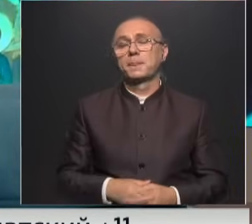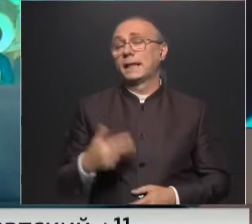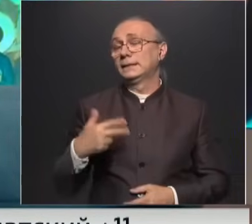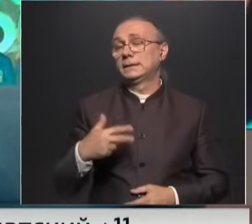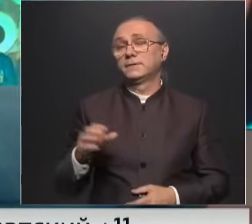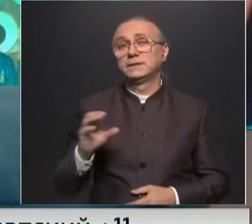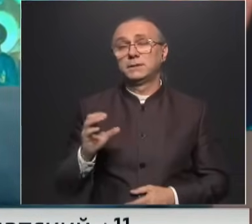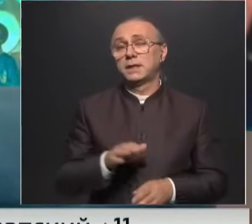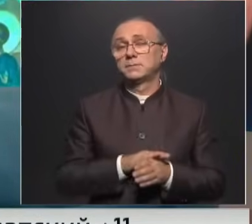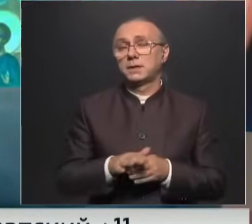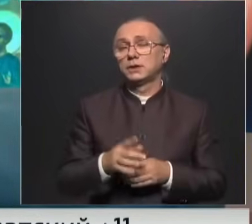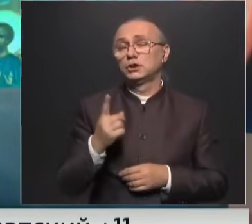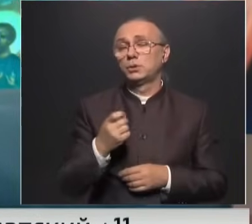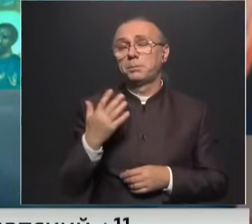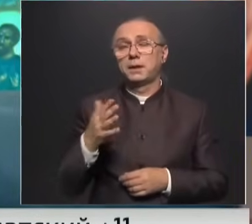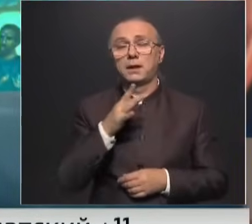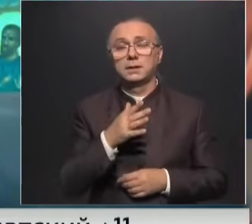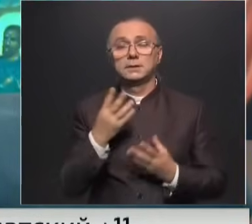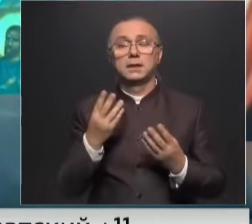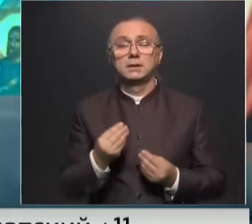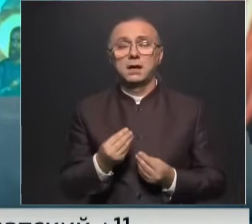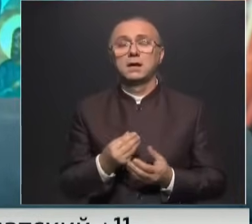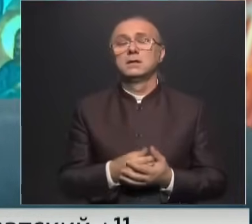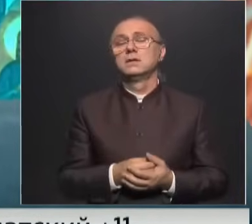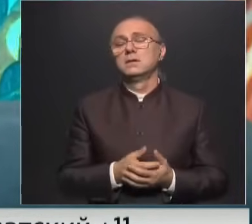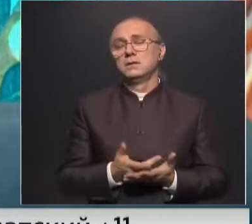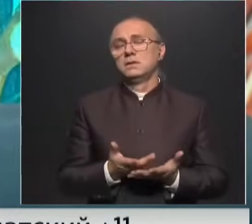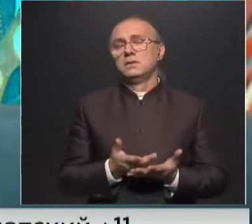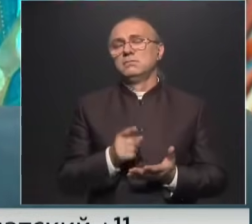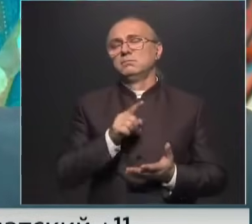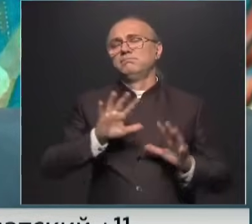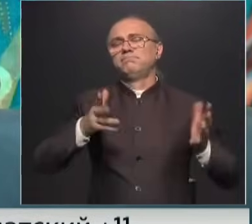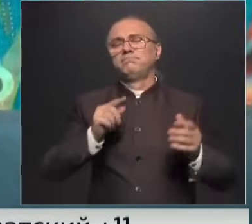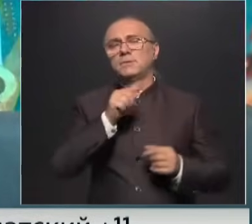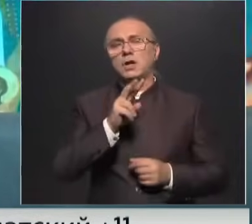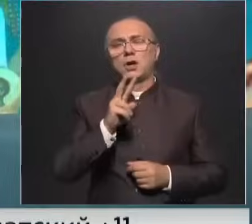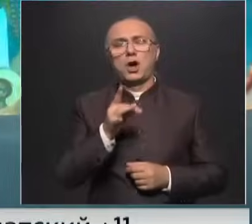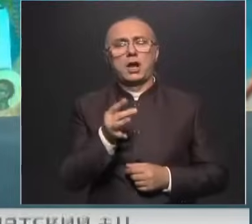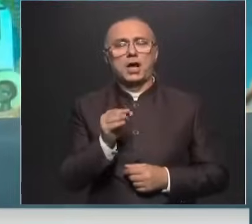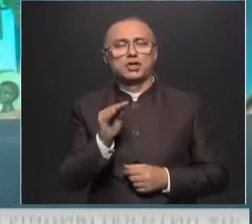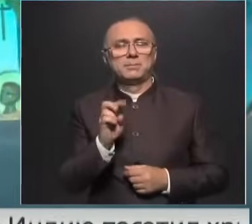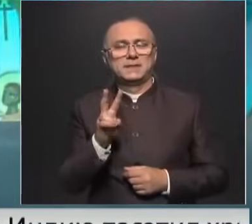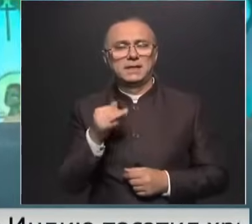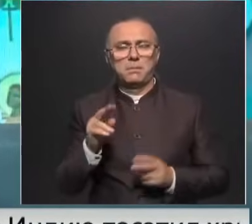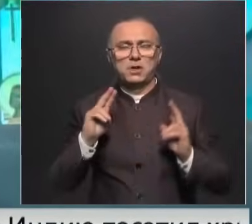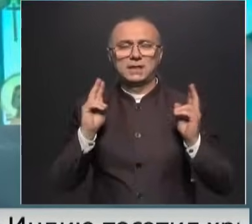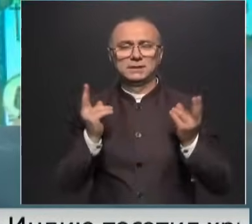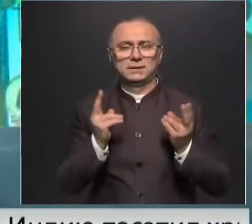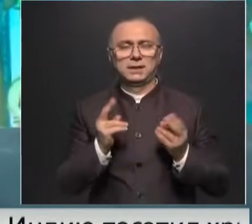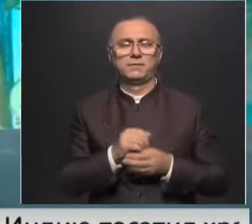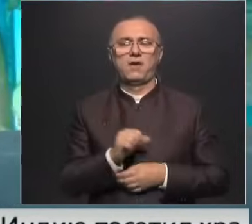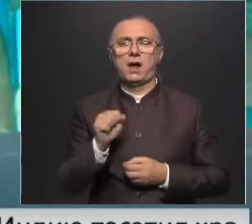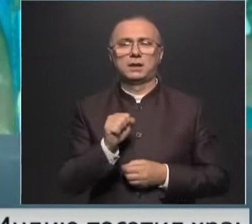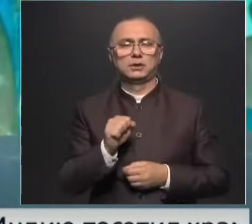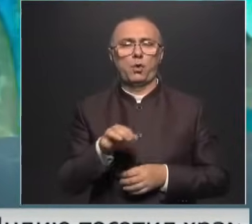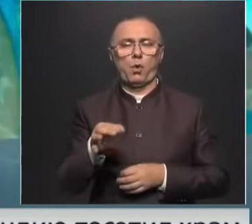Тридцатого сентября исполняется 105 лет со дня расправы в Коряжемском монастыре Архангельской области, где большевики в